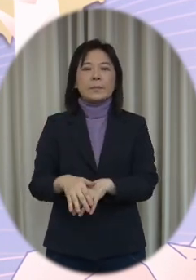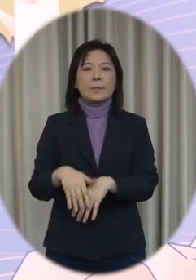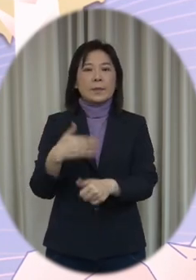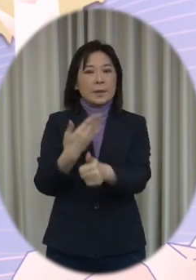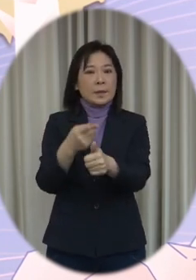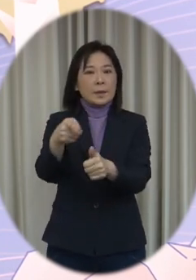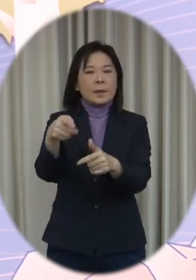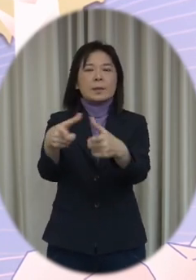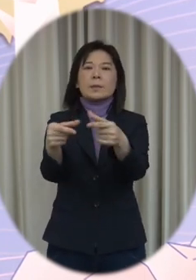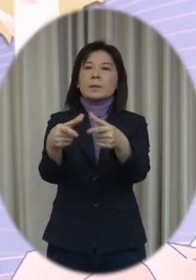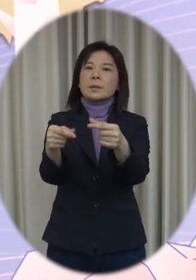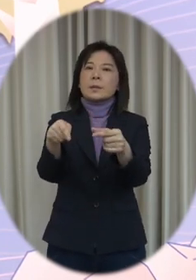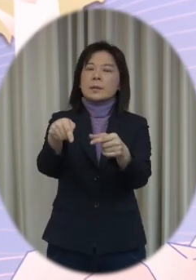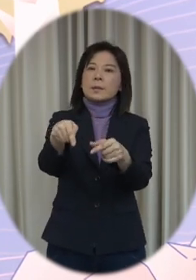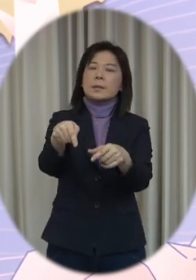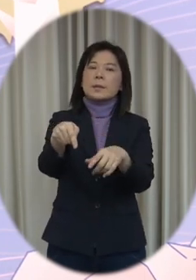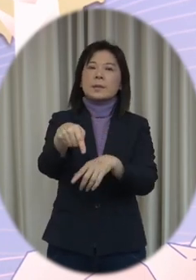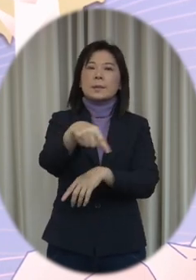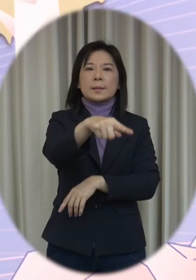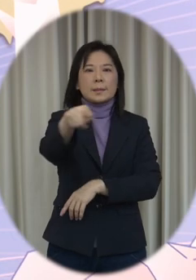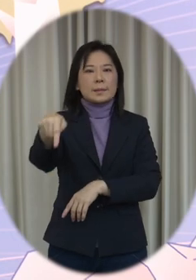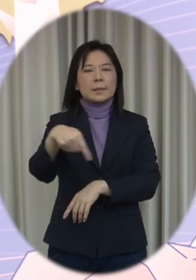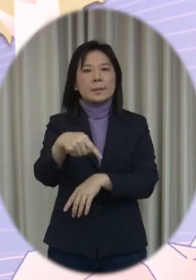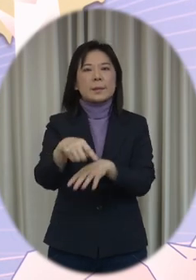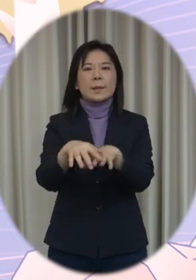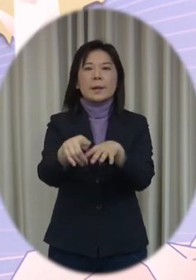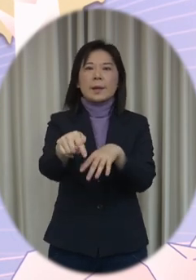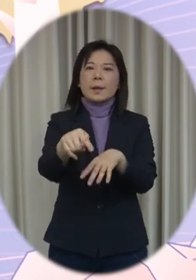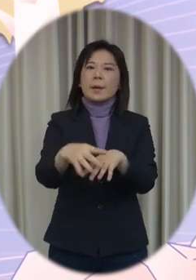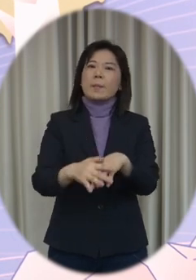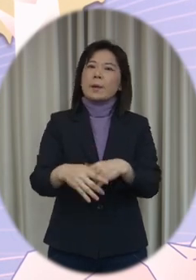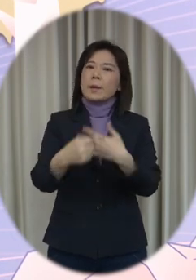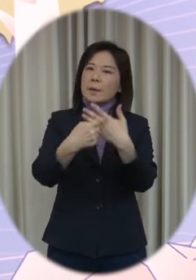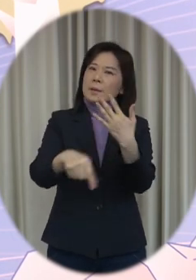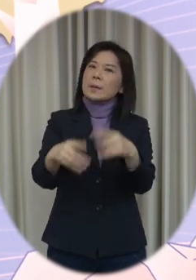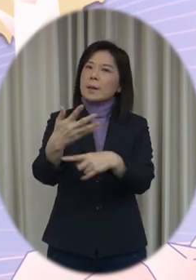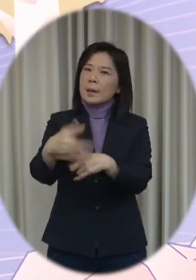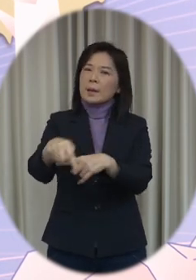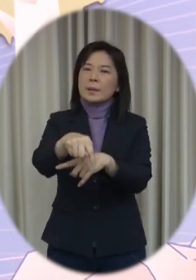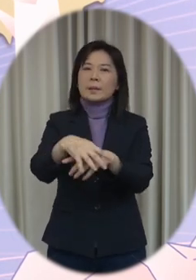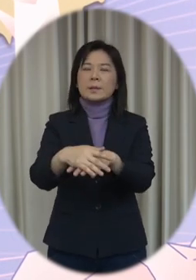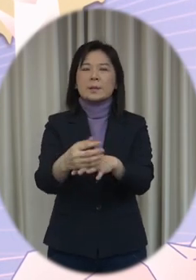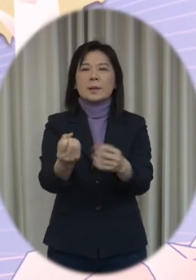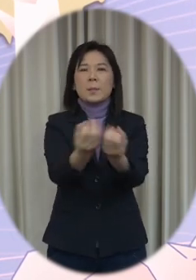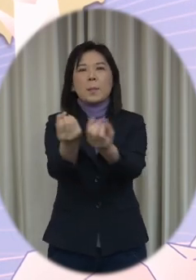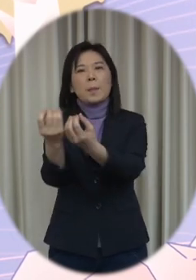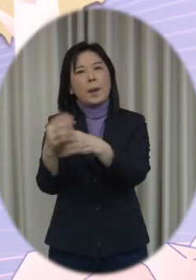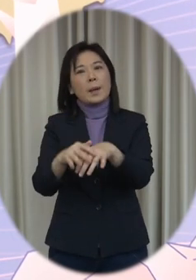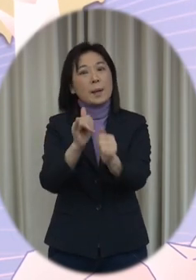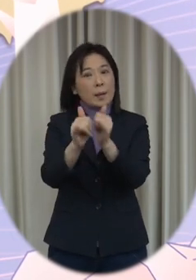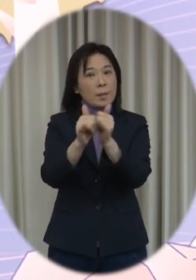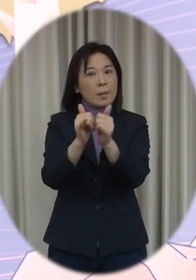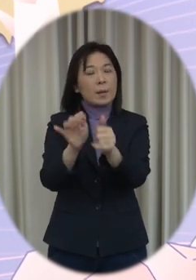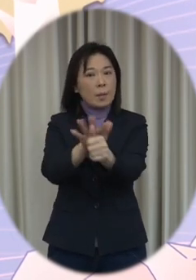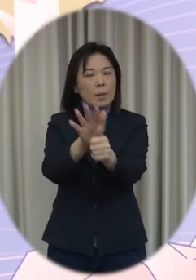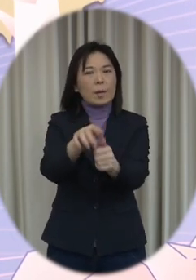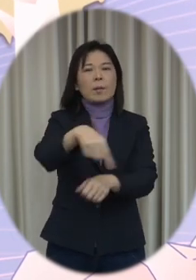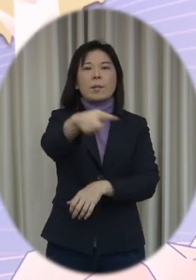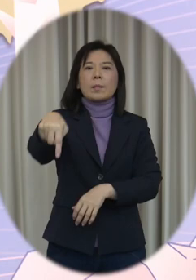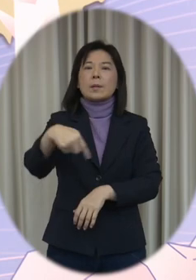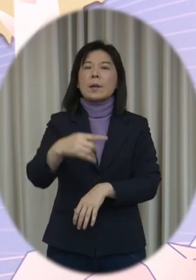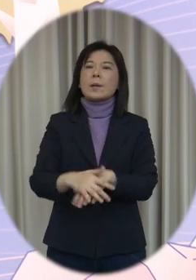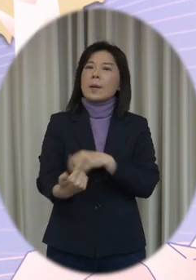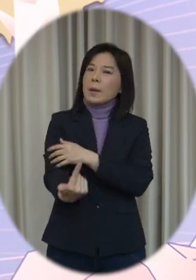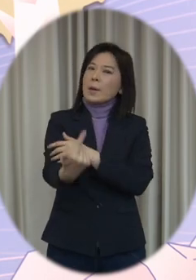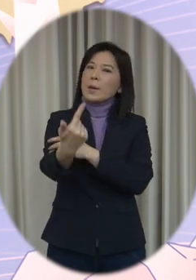我们在日本境内的这些受灾的民众，能够协助他们能够早